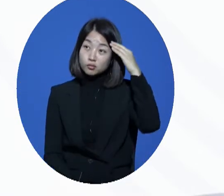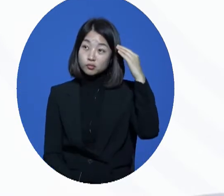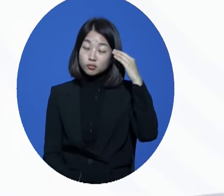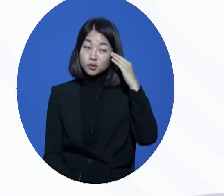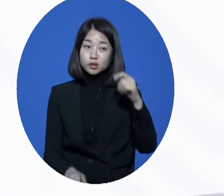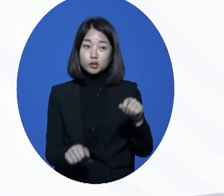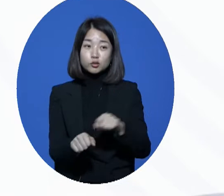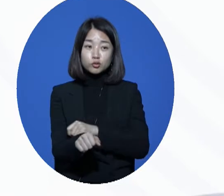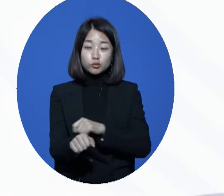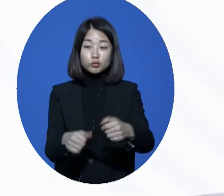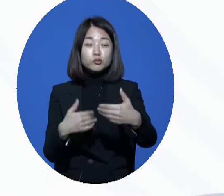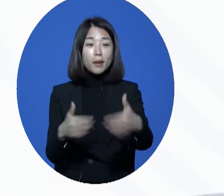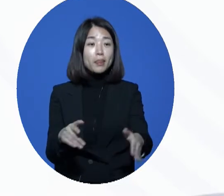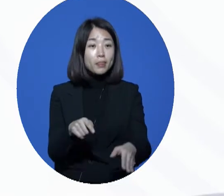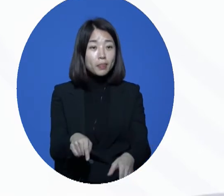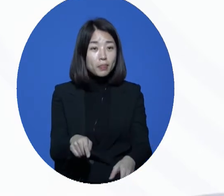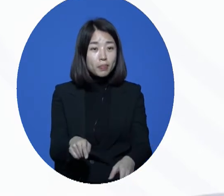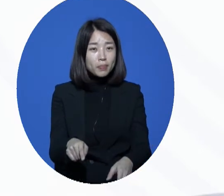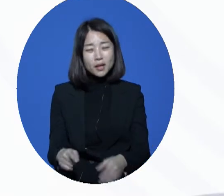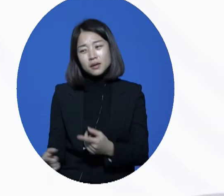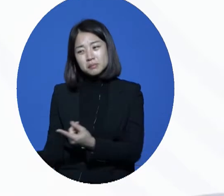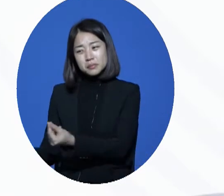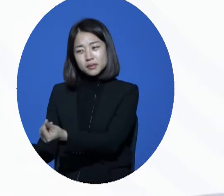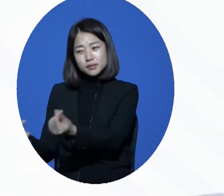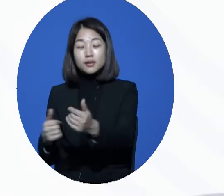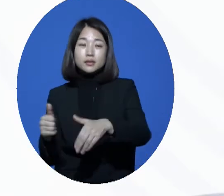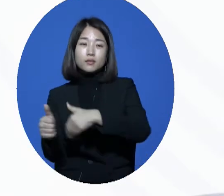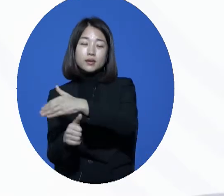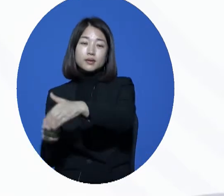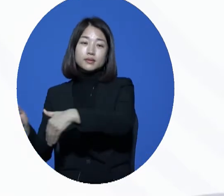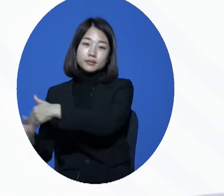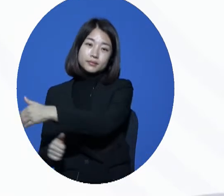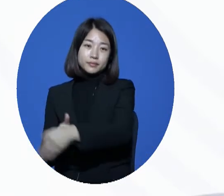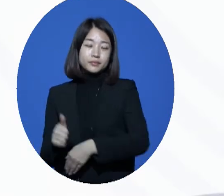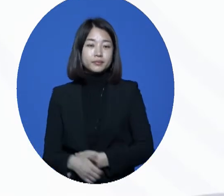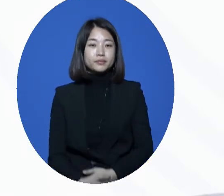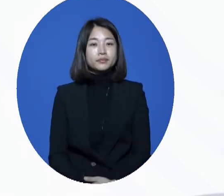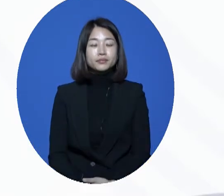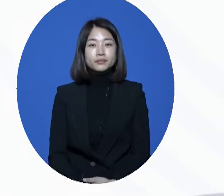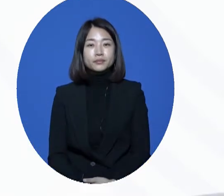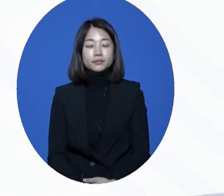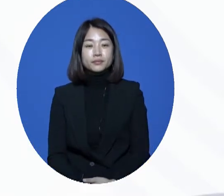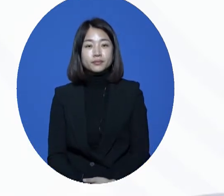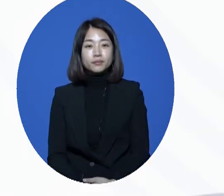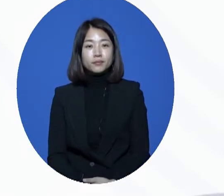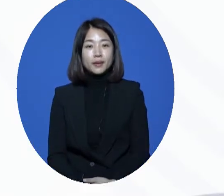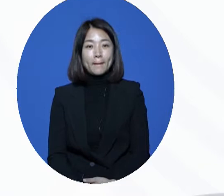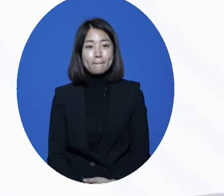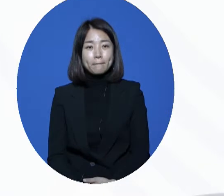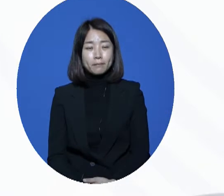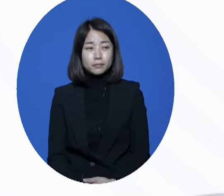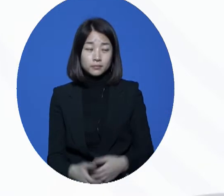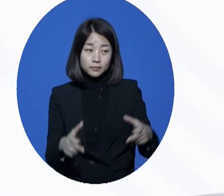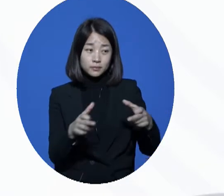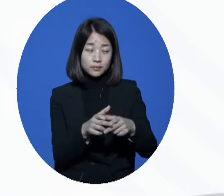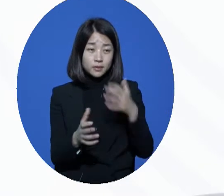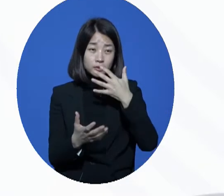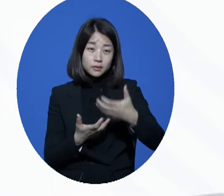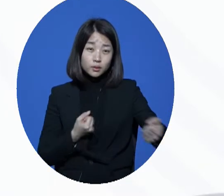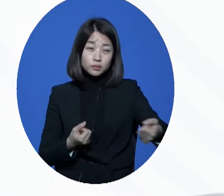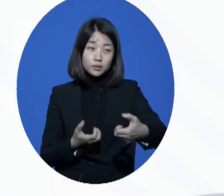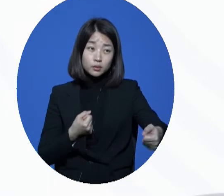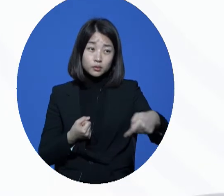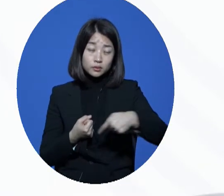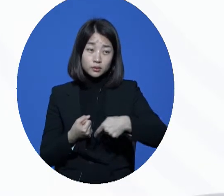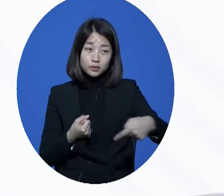경우에는 특수학급에 이르기까지 모두 적용되는 문제일 수 있습니다. 이 별도 공간은 또 다른